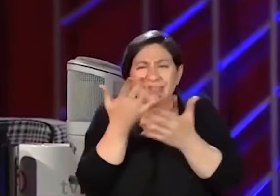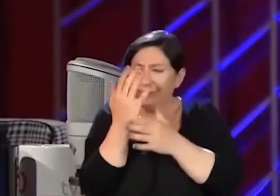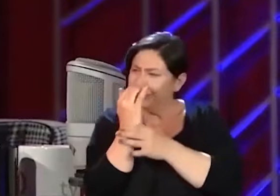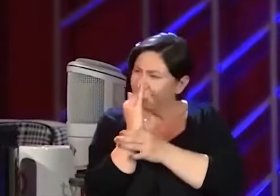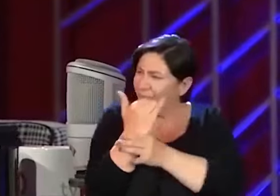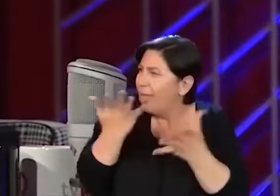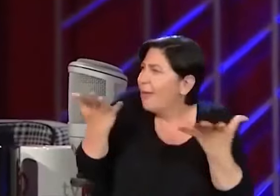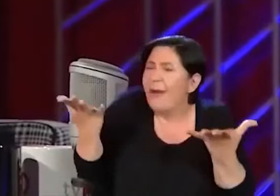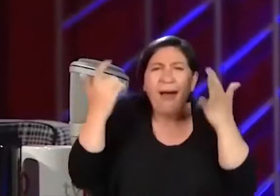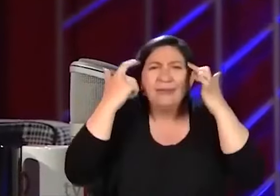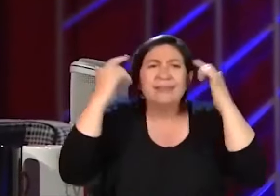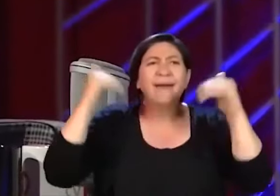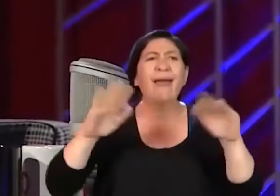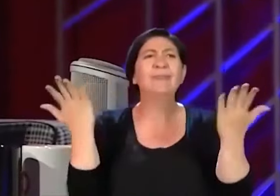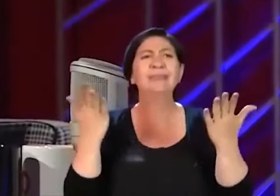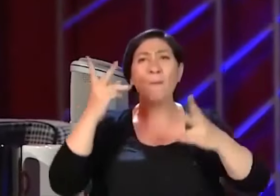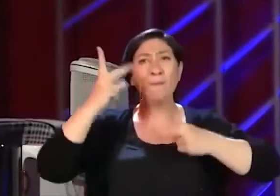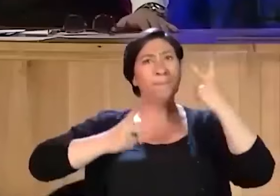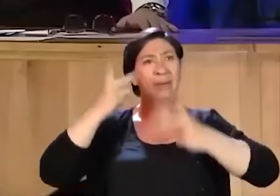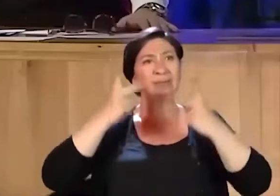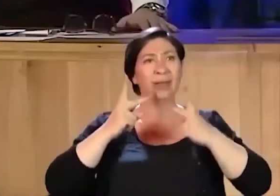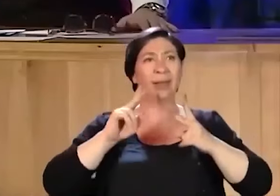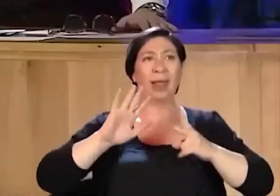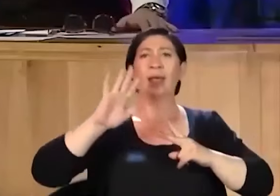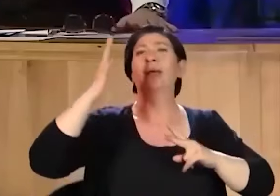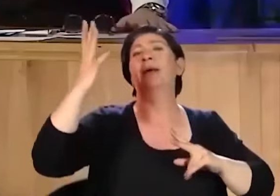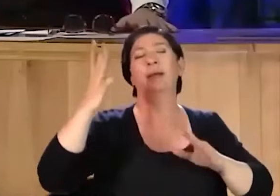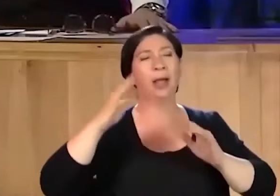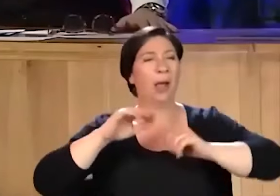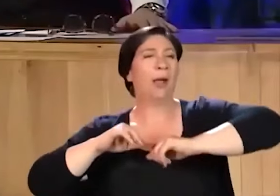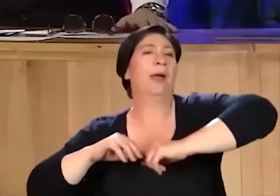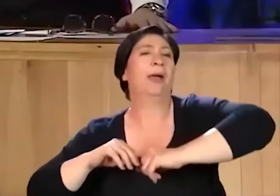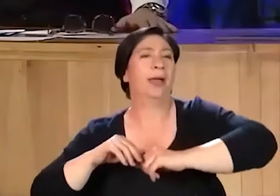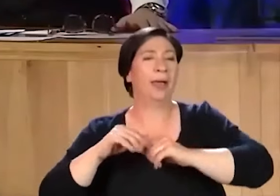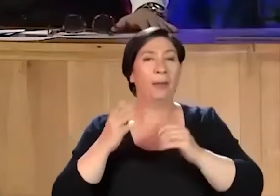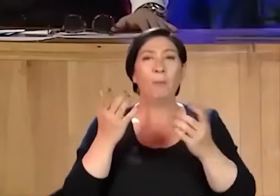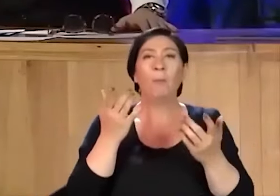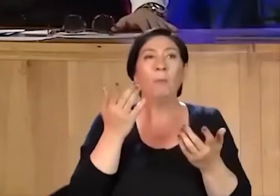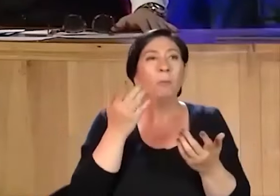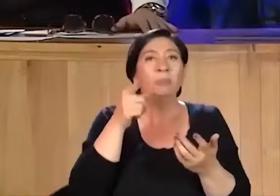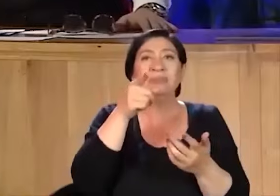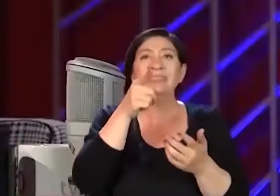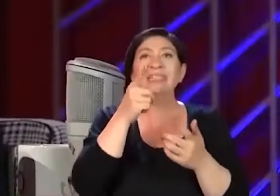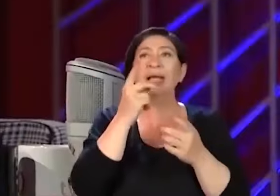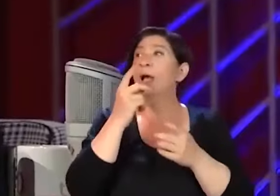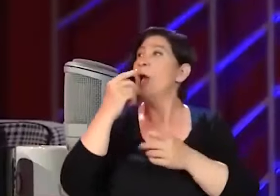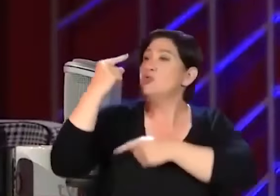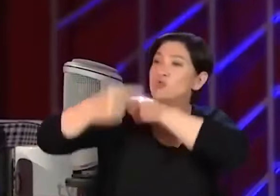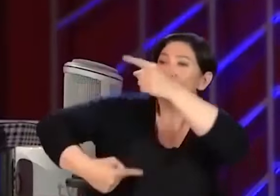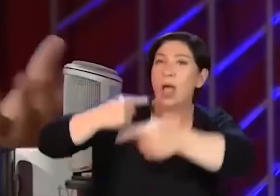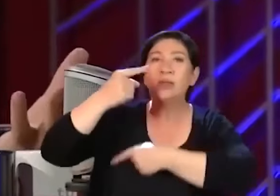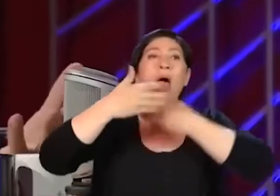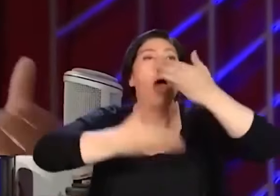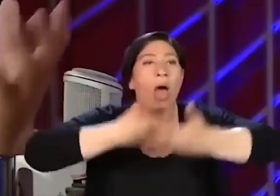kabiliyet diyorsunuz ya aklınıza gelmiyor. Yani bazen el hareketinizden kol hareketinizden mesela sizin yedi sülalenizi